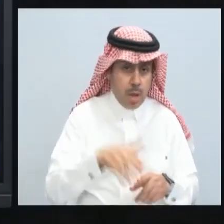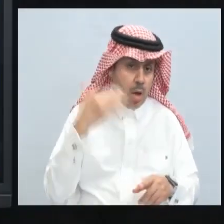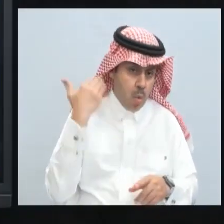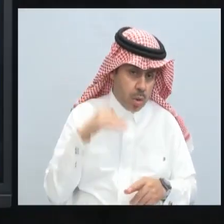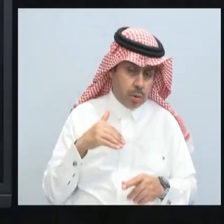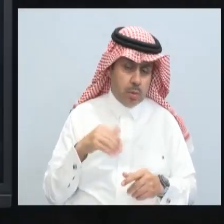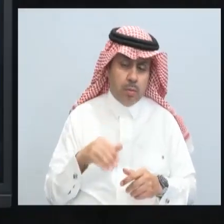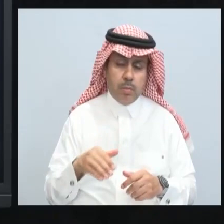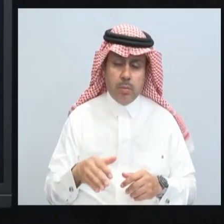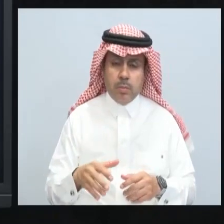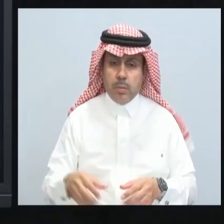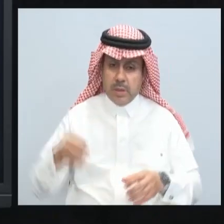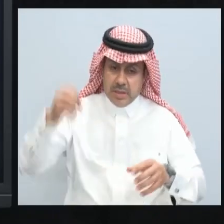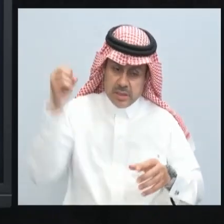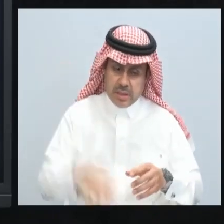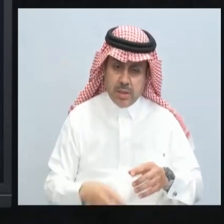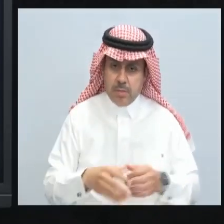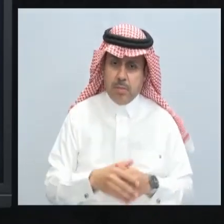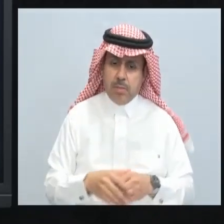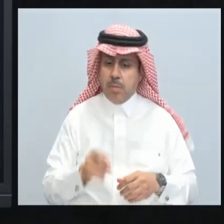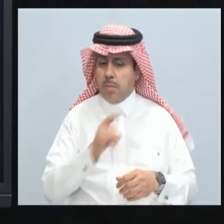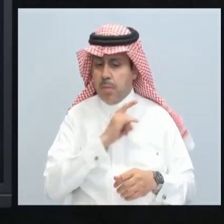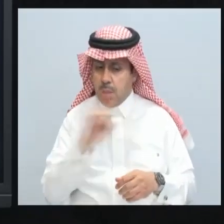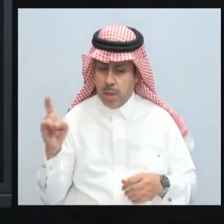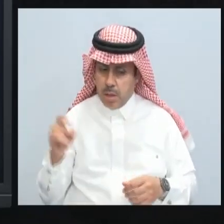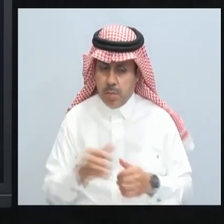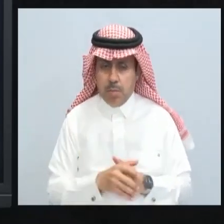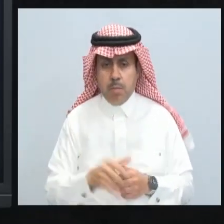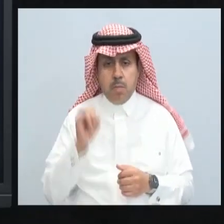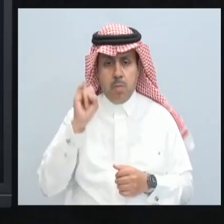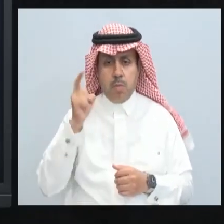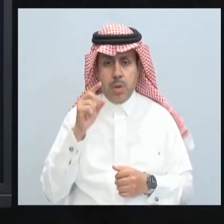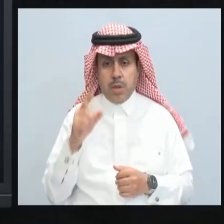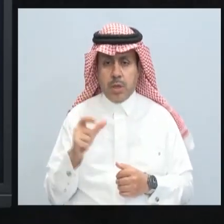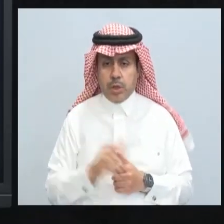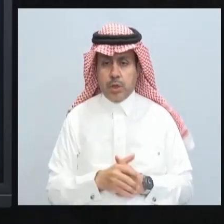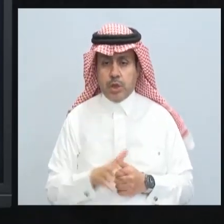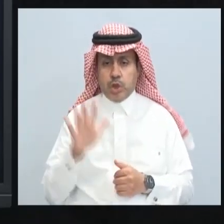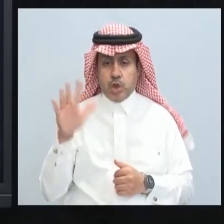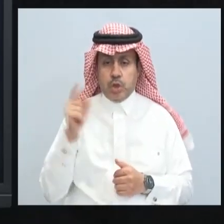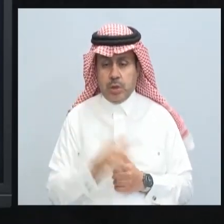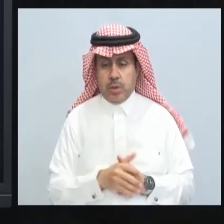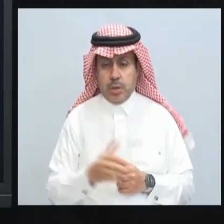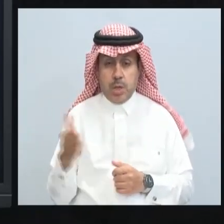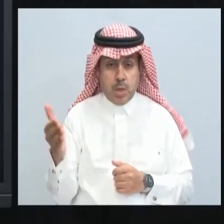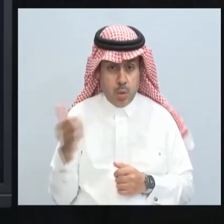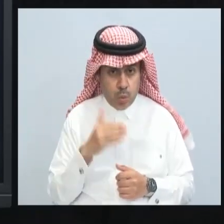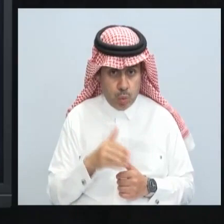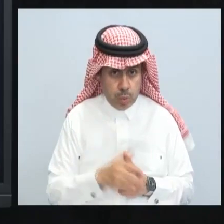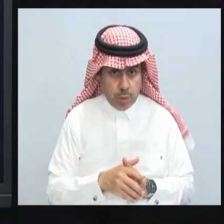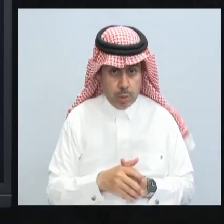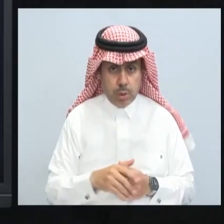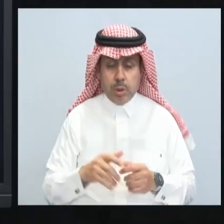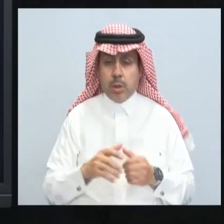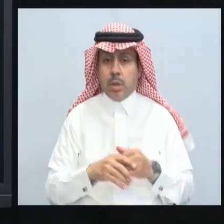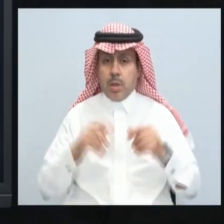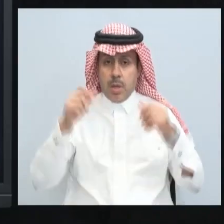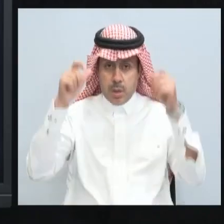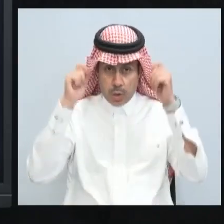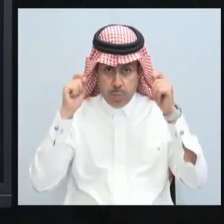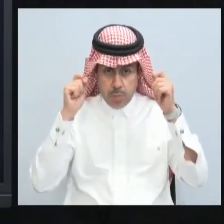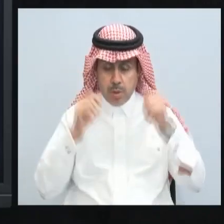او اسقاطه بغير مبرر شرعي يرجع الى الاطباء الموثوقين وكذلك فتاوى